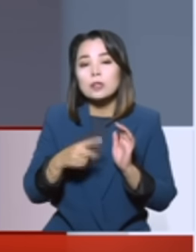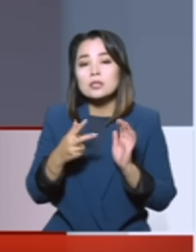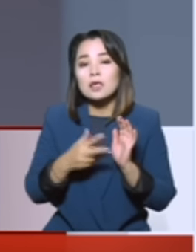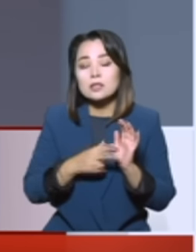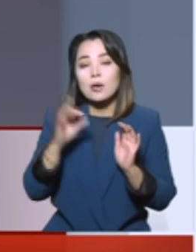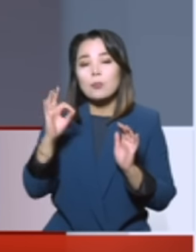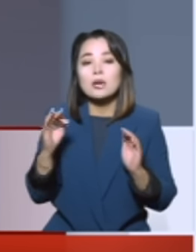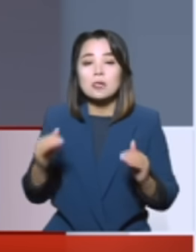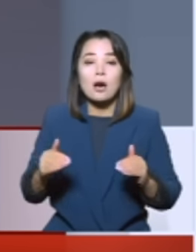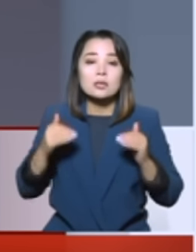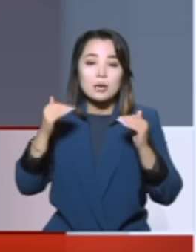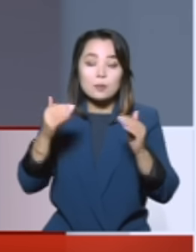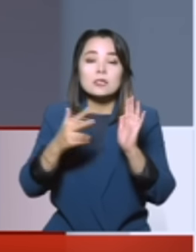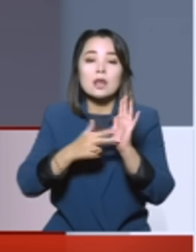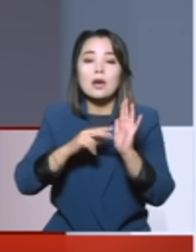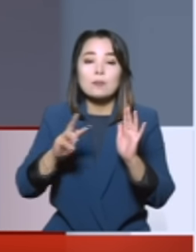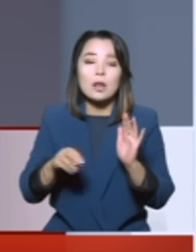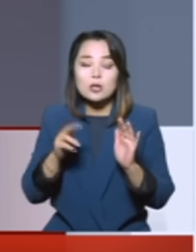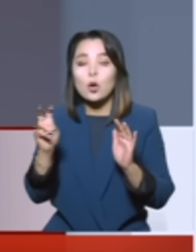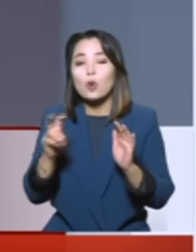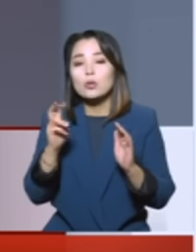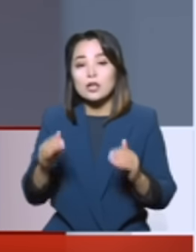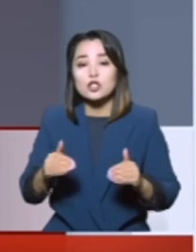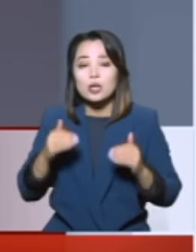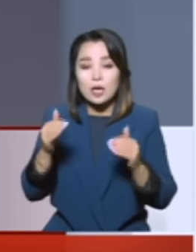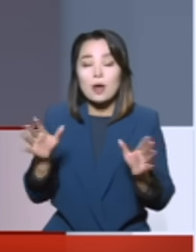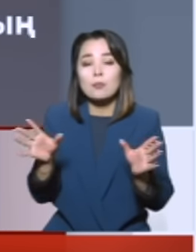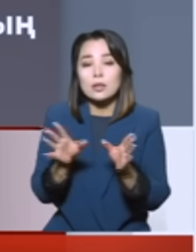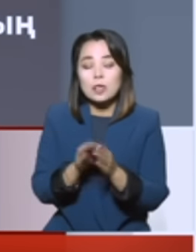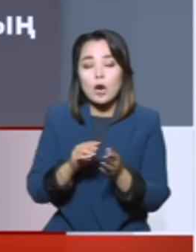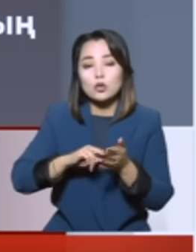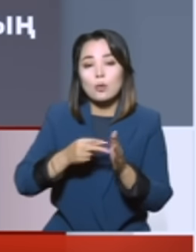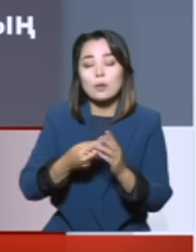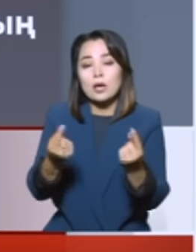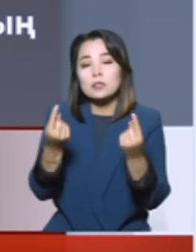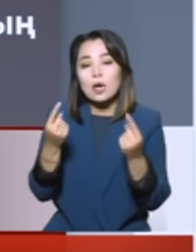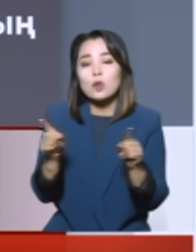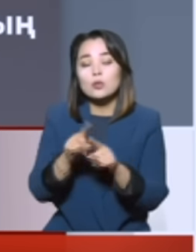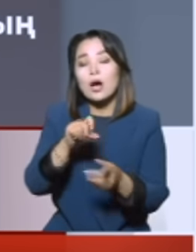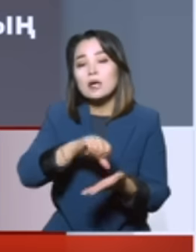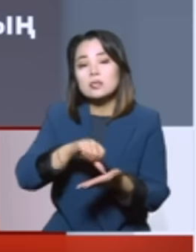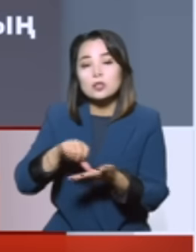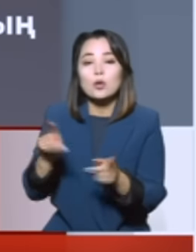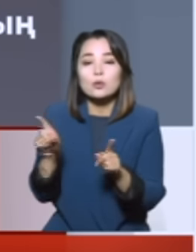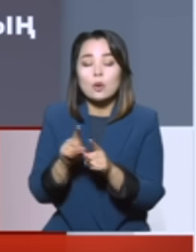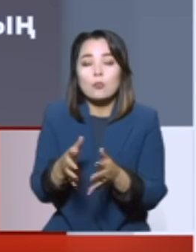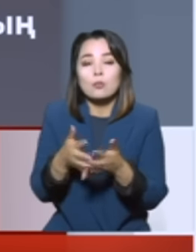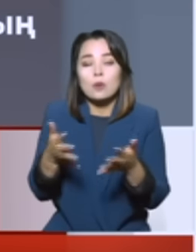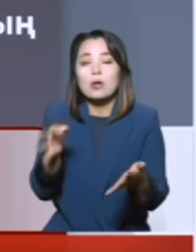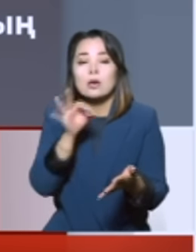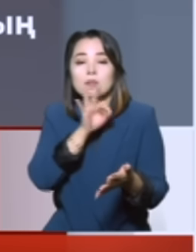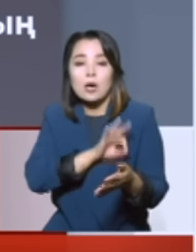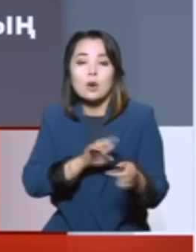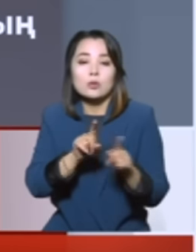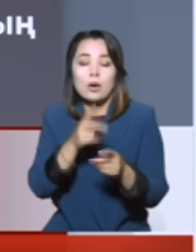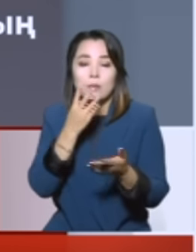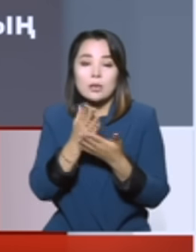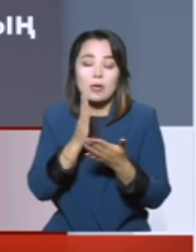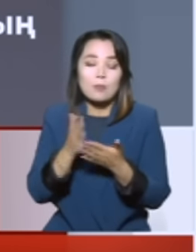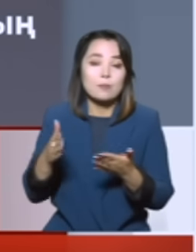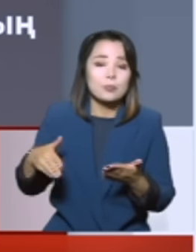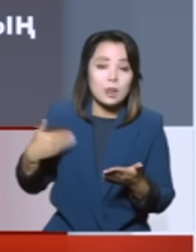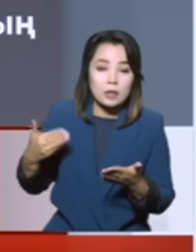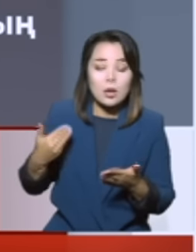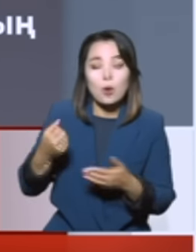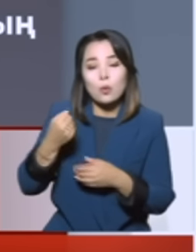26,8%-ға артып, 8 миллиард долларға жетті. Бірлескен ірі жобалар оған қатысу елдерге қомақты пайда келіп қана қоймай, Орталық